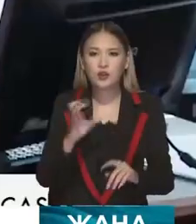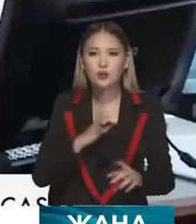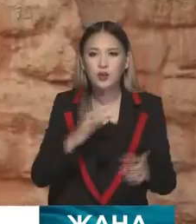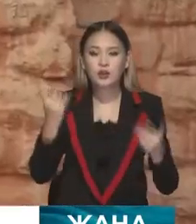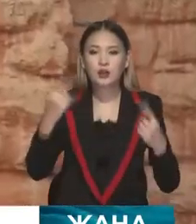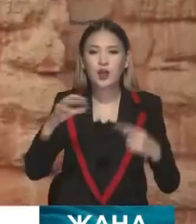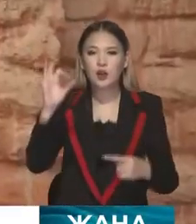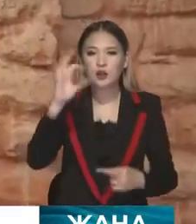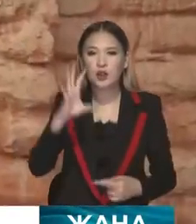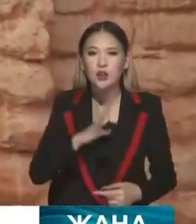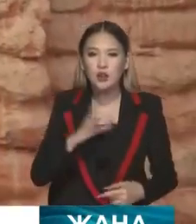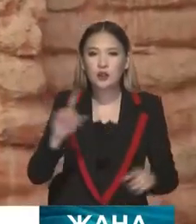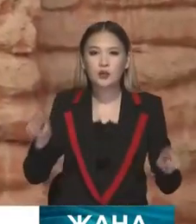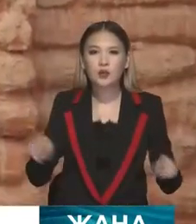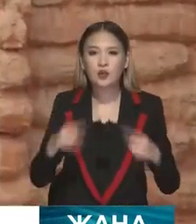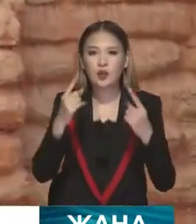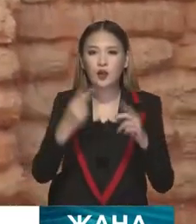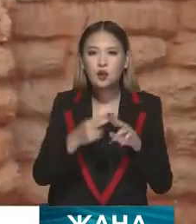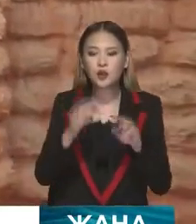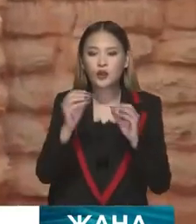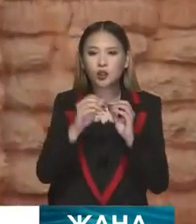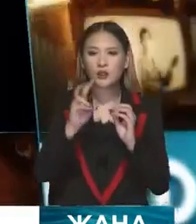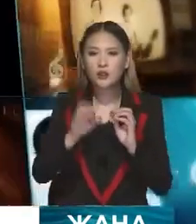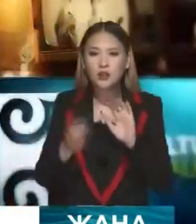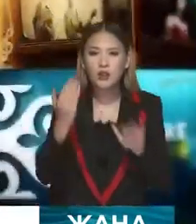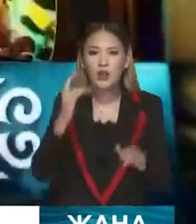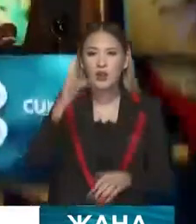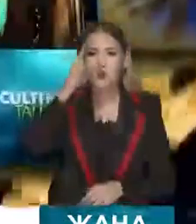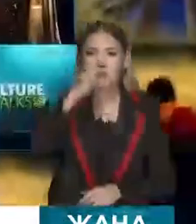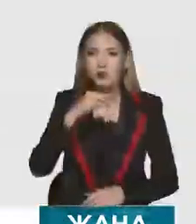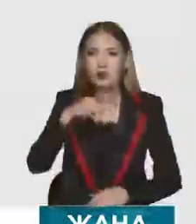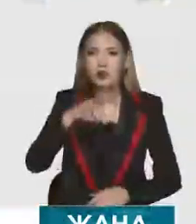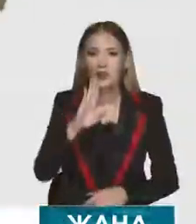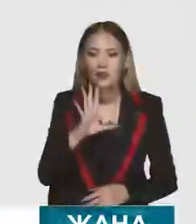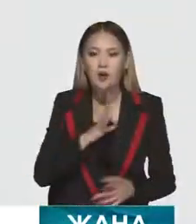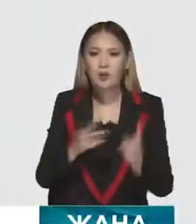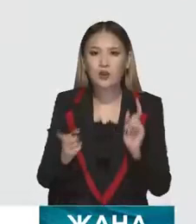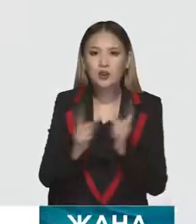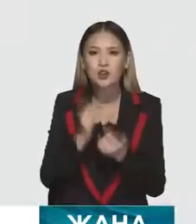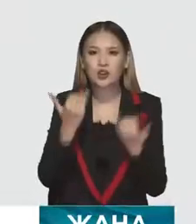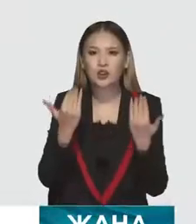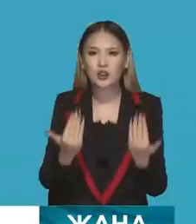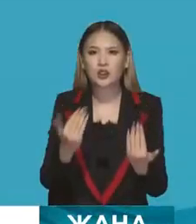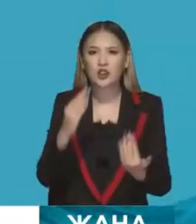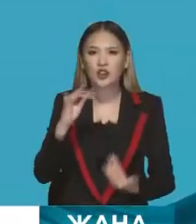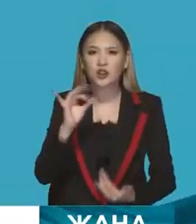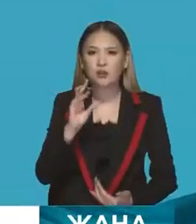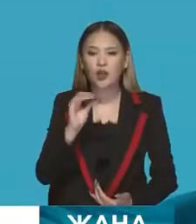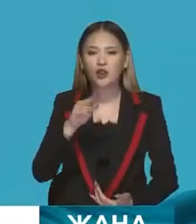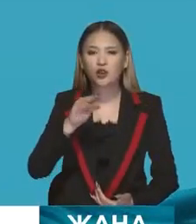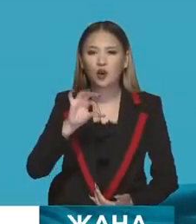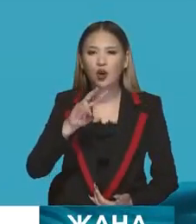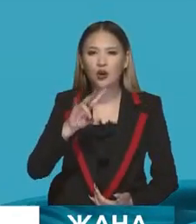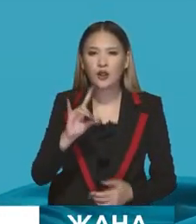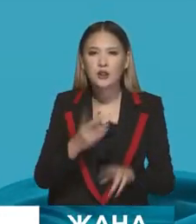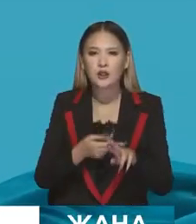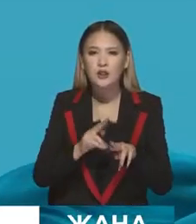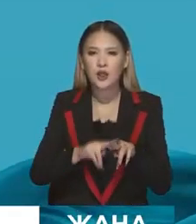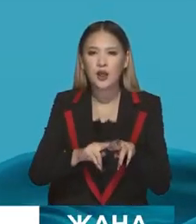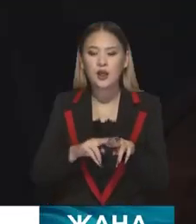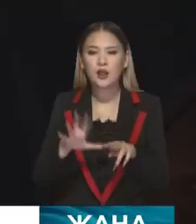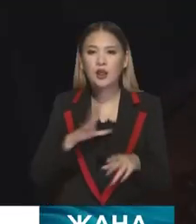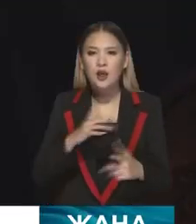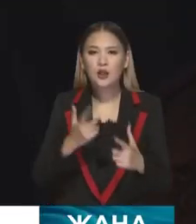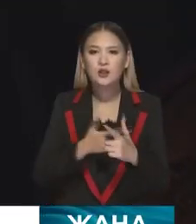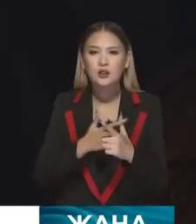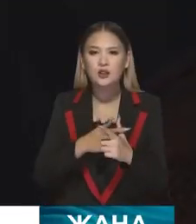отыр. Ел имиджін көтеру мақсатында 10 жыл бұрын Қазақ ТВ деп өзгертілсе, енді Жібек жолы. Бұл өркениеттер көшінде аты ешқашан